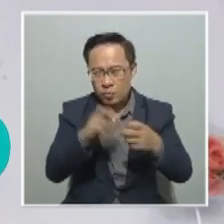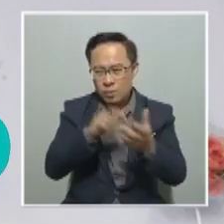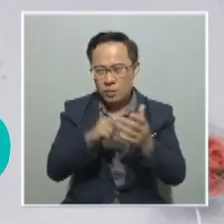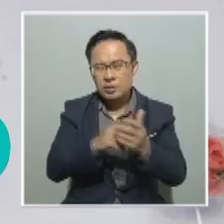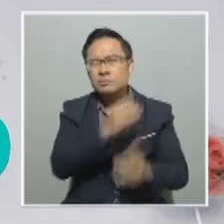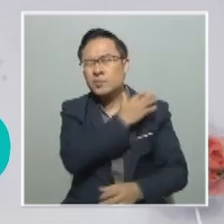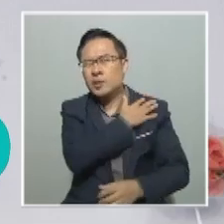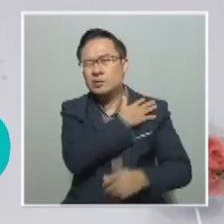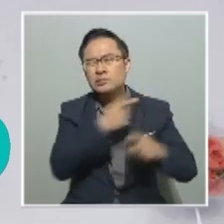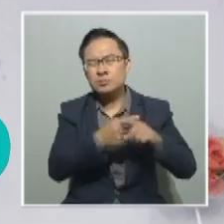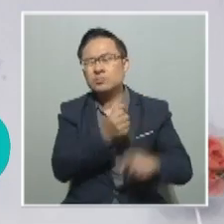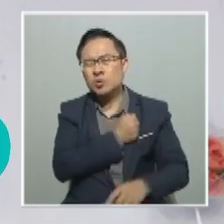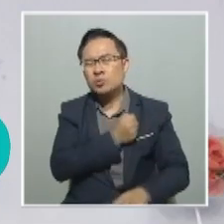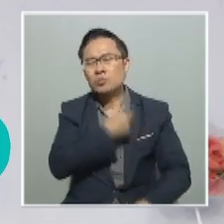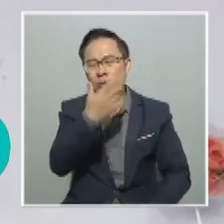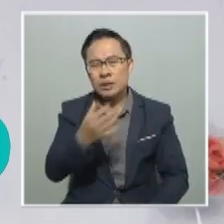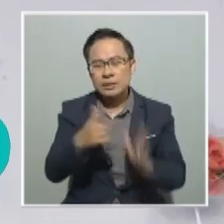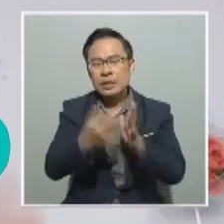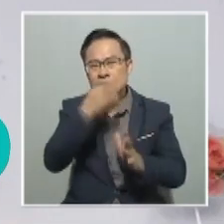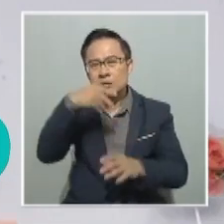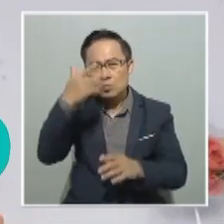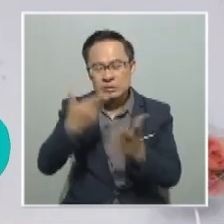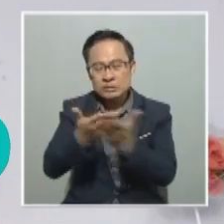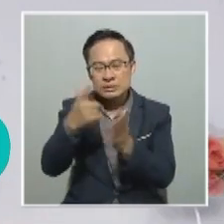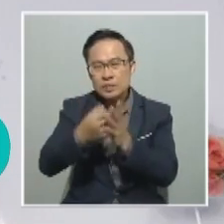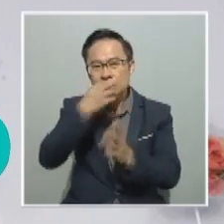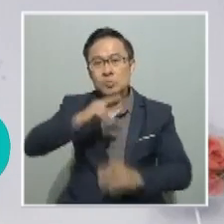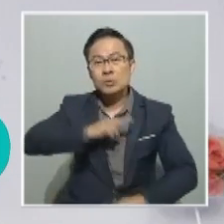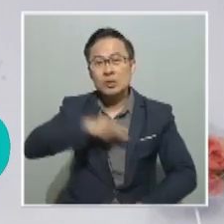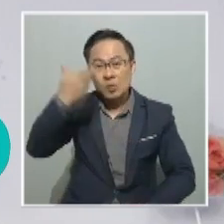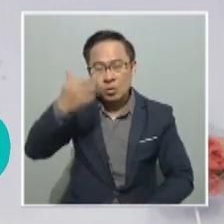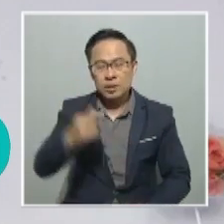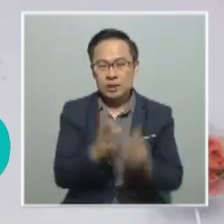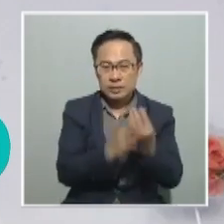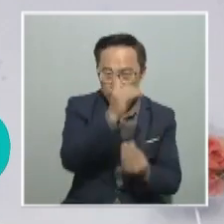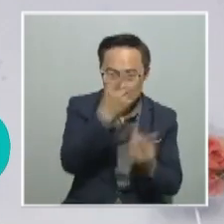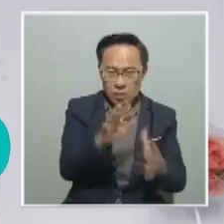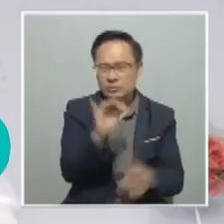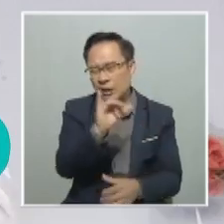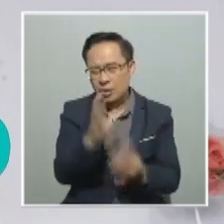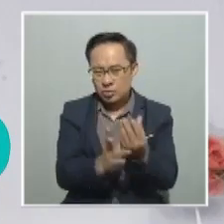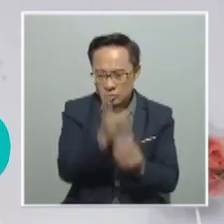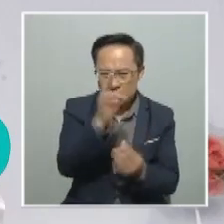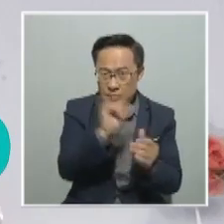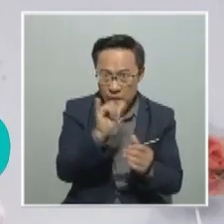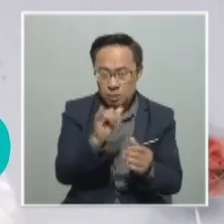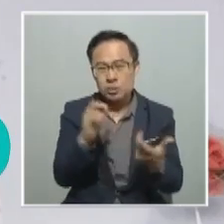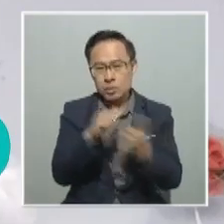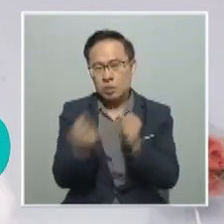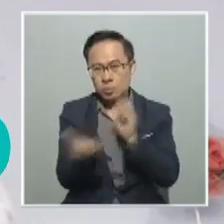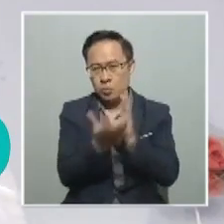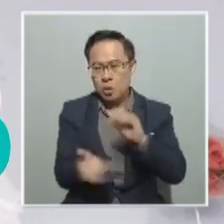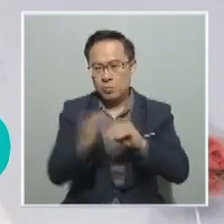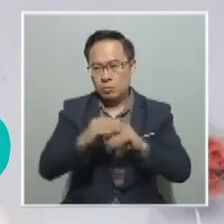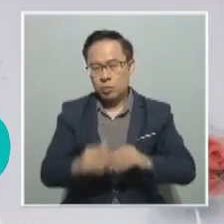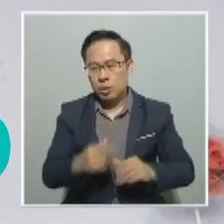แบบคิดว่าปวดกล้ามเนื้อไปก ่ อน ทนก่อนกินยาแก้ปวด รอแป๊บนึงไปซื้อยานู่นนี่อะไรเงี้ย2อาทิตย์ไปแล้วปุ๊บเนี่ยจากที่ตอนแรกแค่เจ็บพอเจ็